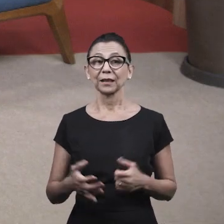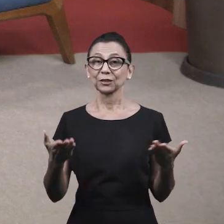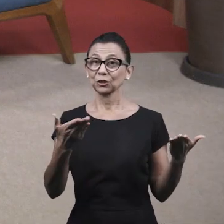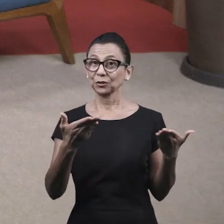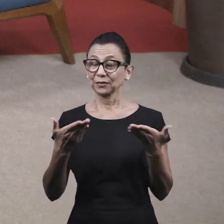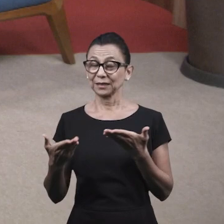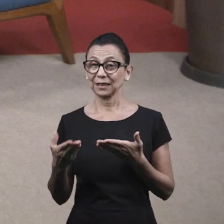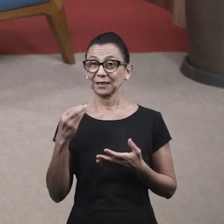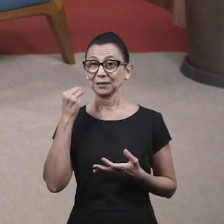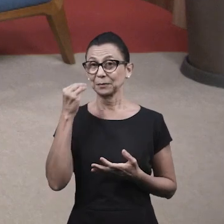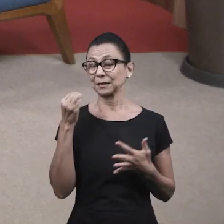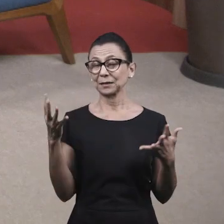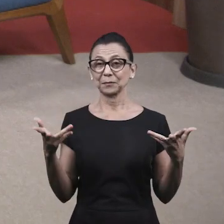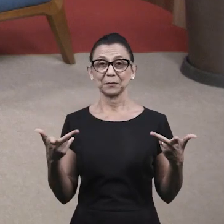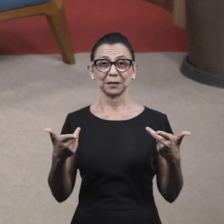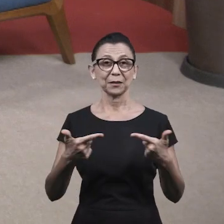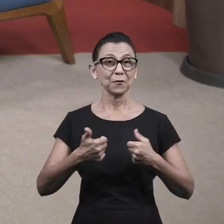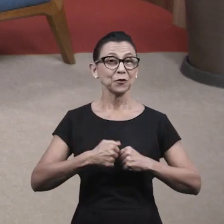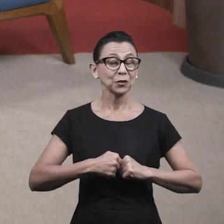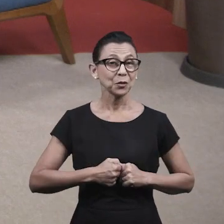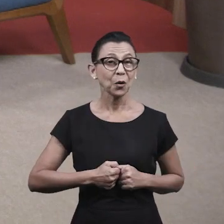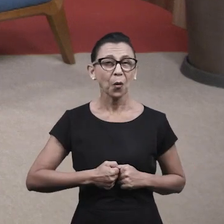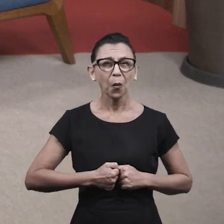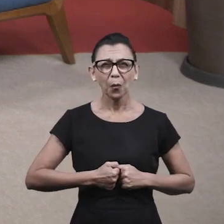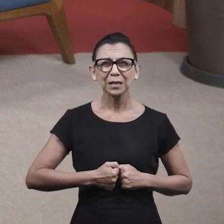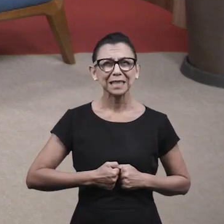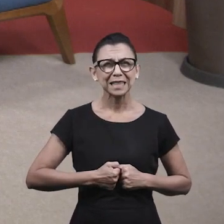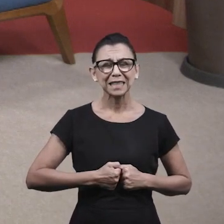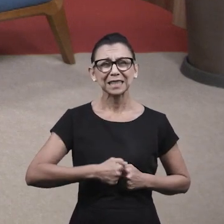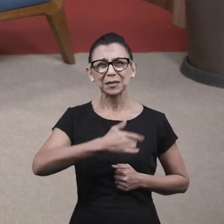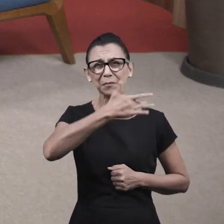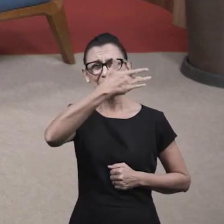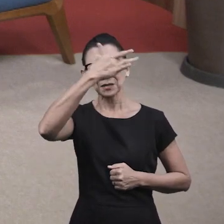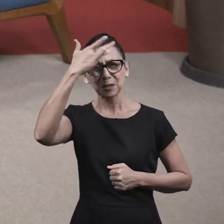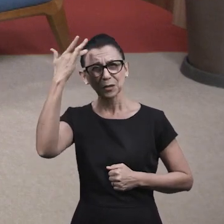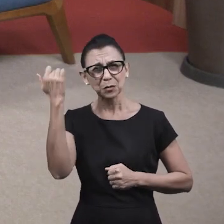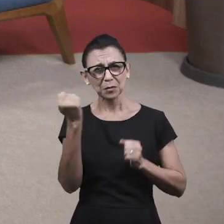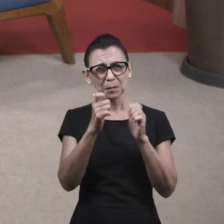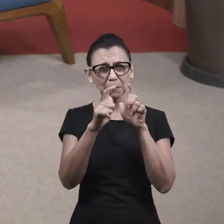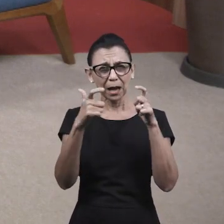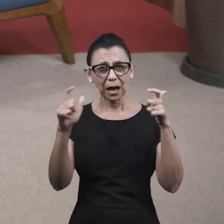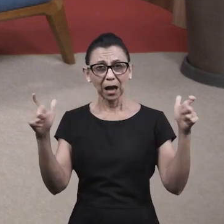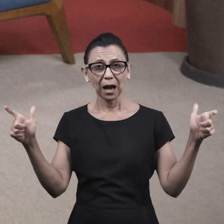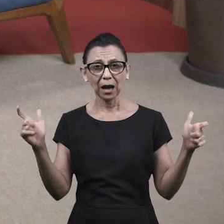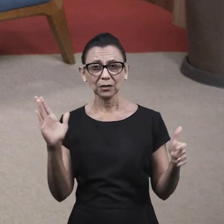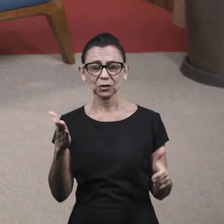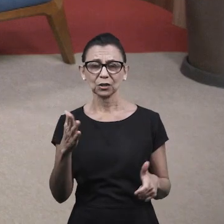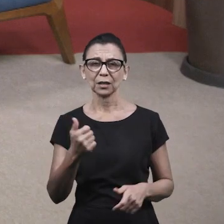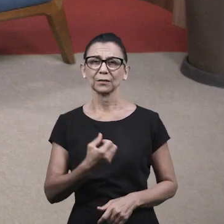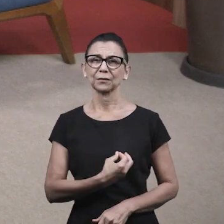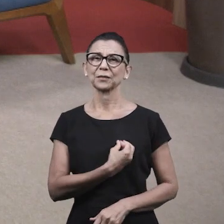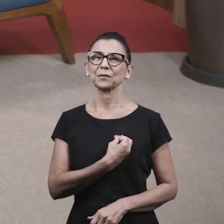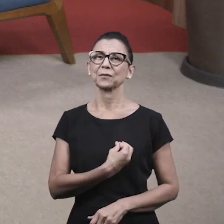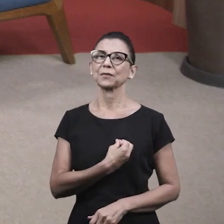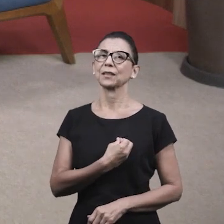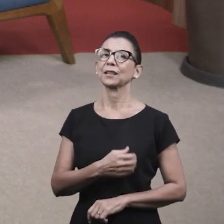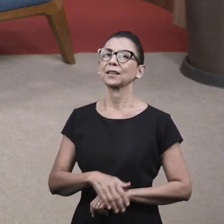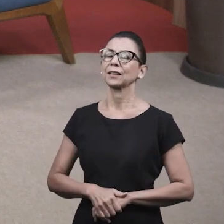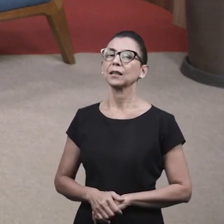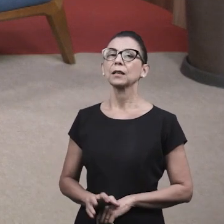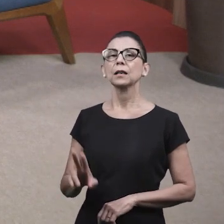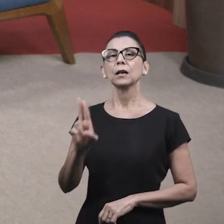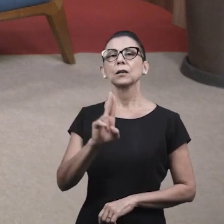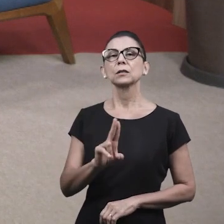Je veux vous inviter à vivre une expérience merveilleuse de des dizaines de milliers de personnes ont déjà vécu. Je veux vous inviter